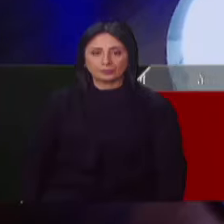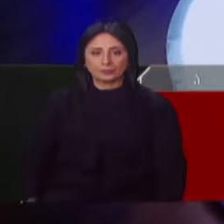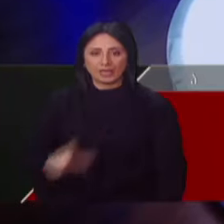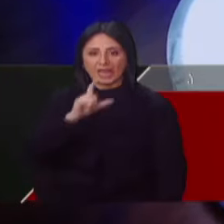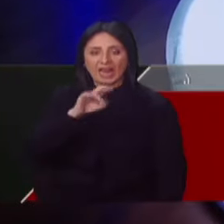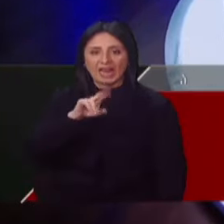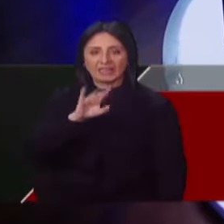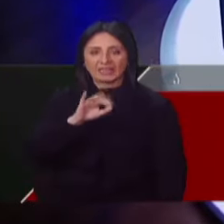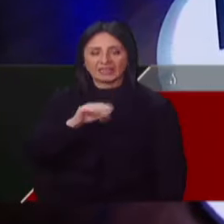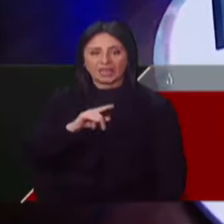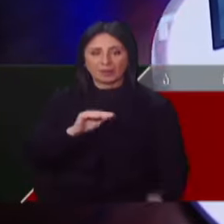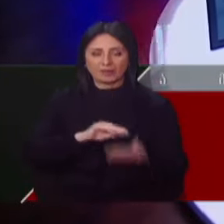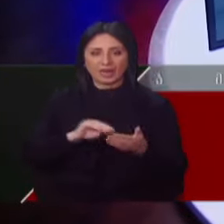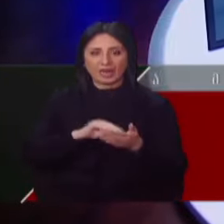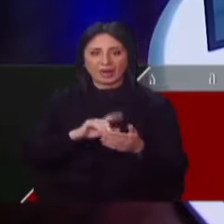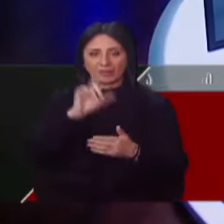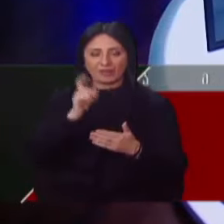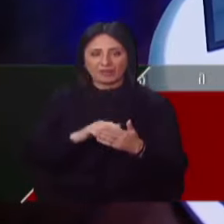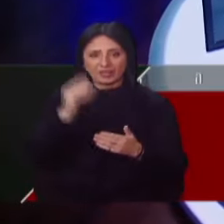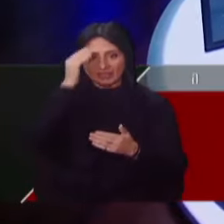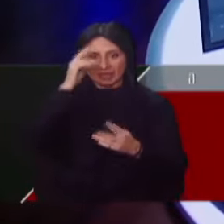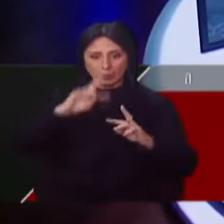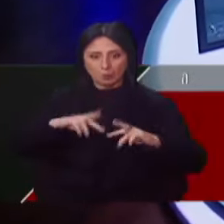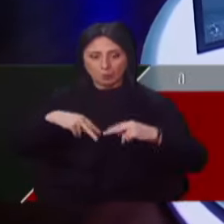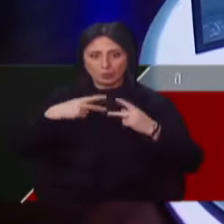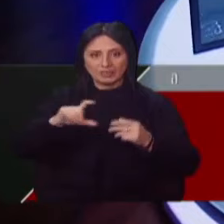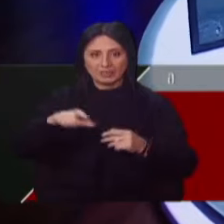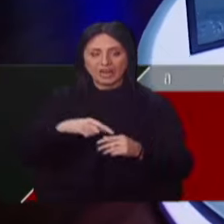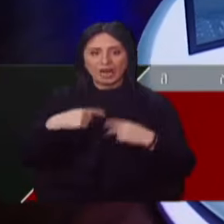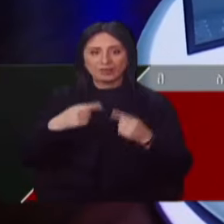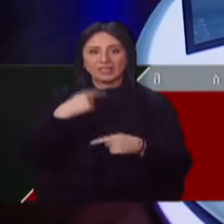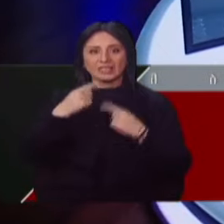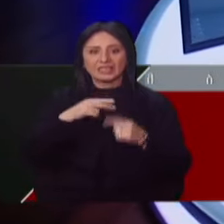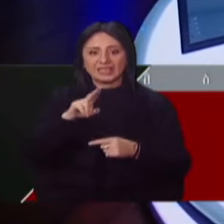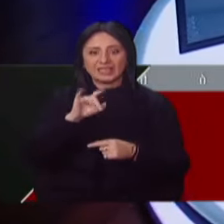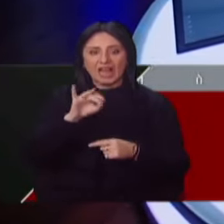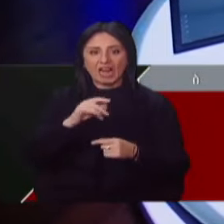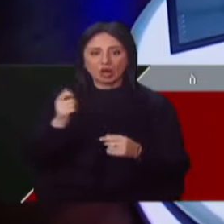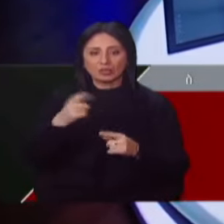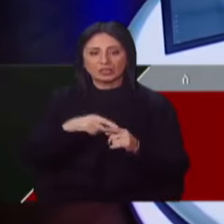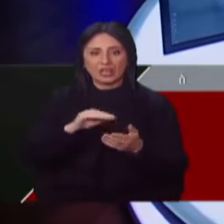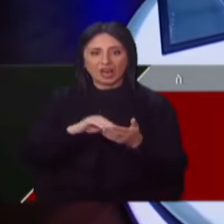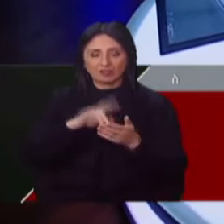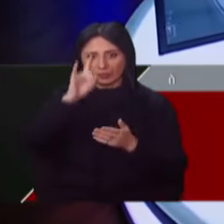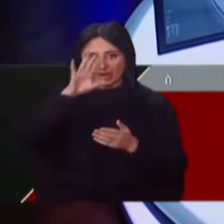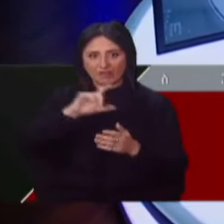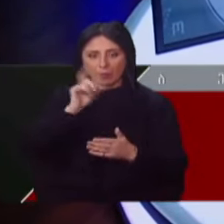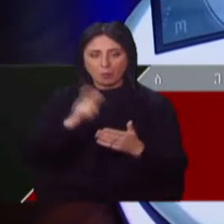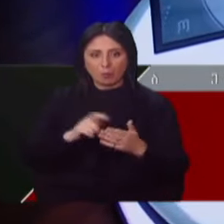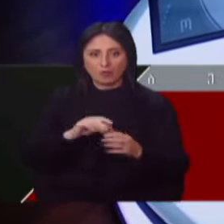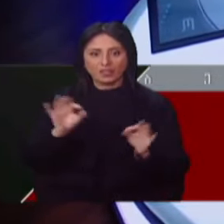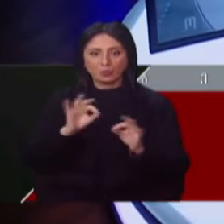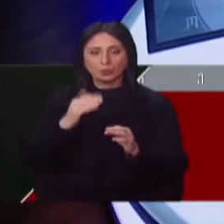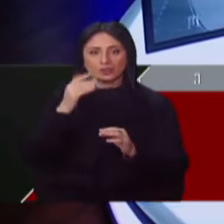Elene Darianis pseudonimit gamoțamuli lexebe animațiure filmi șecmnis arodic sa sau baria Darianului ciclis autorul stați nobeli cartoli poete abis